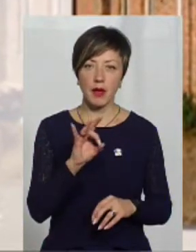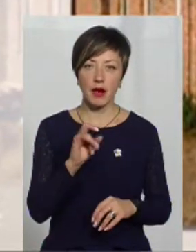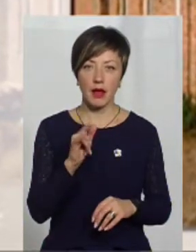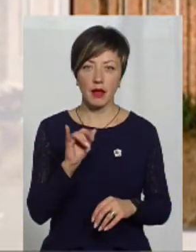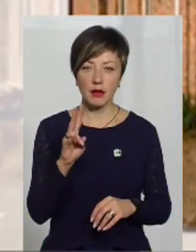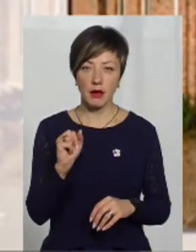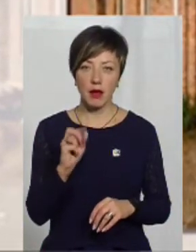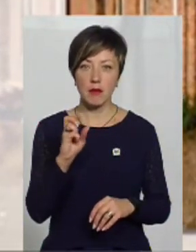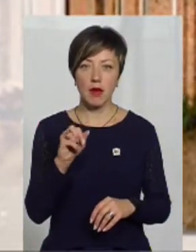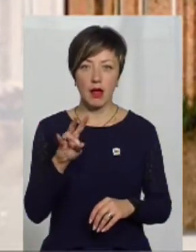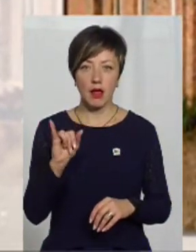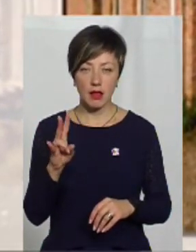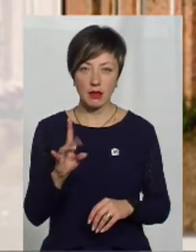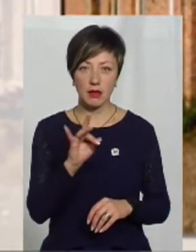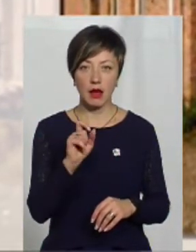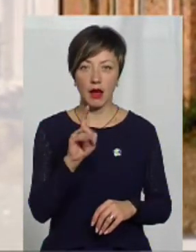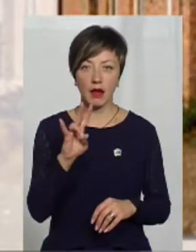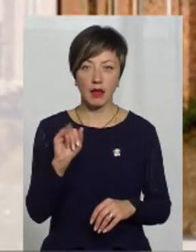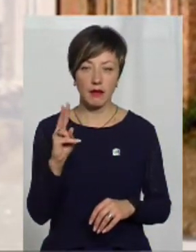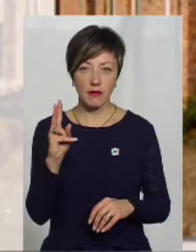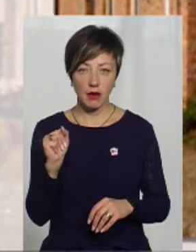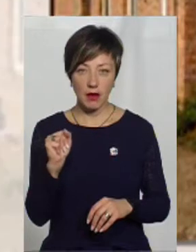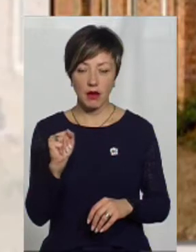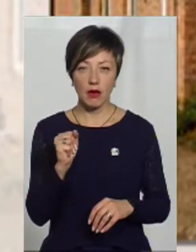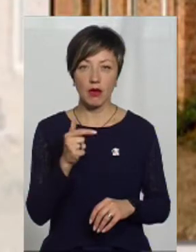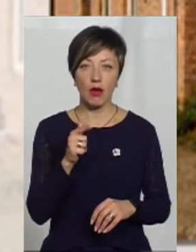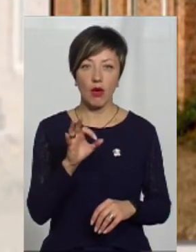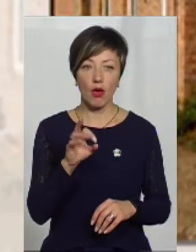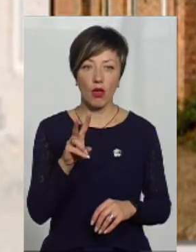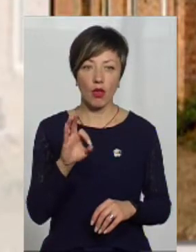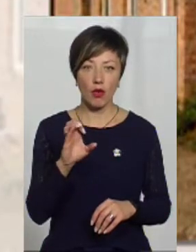Перегінка, село Балин, Рахнівка,